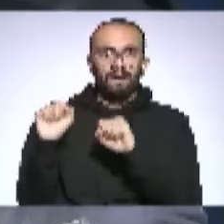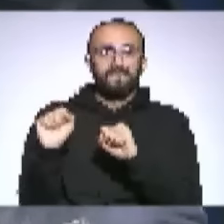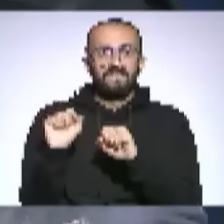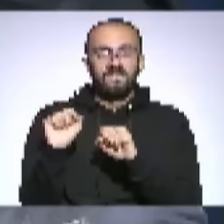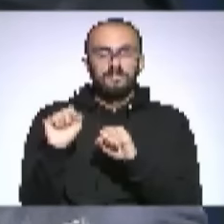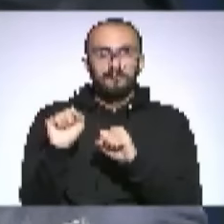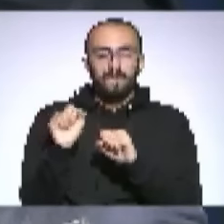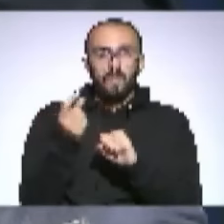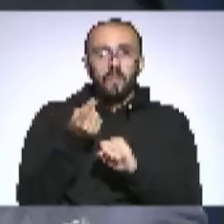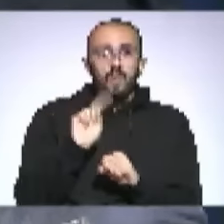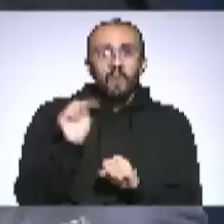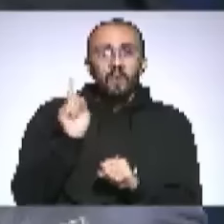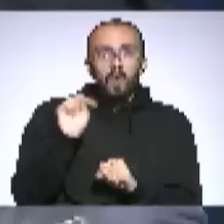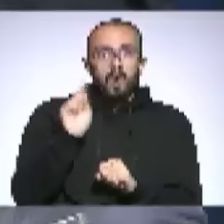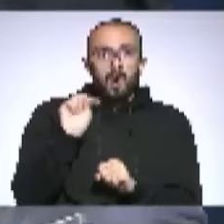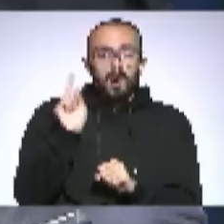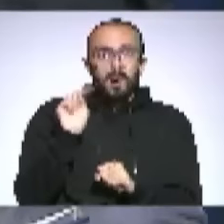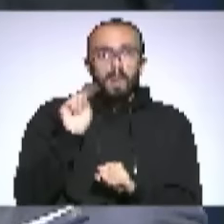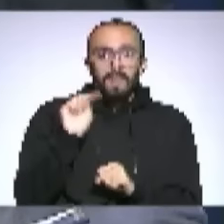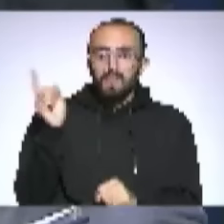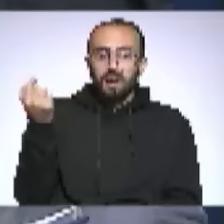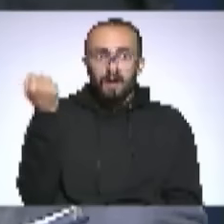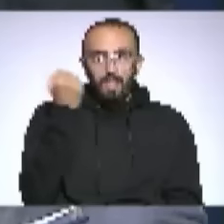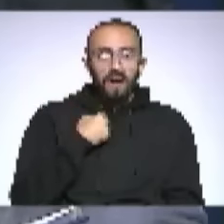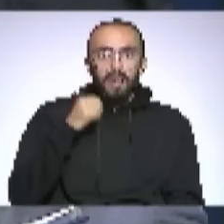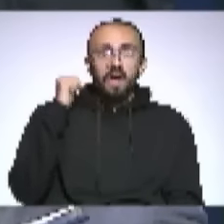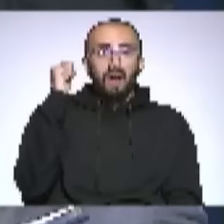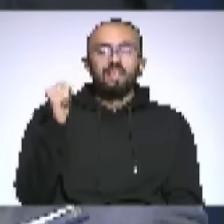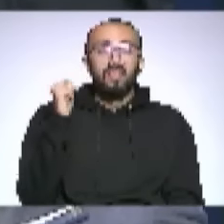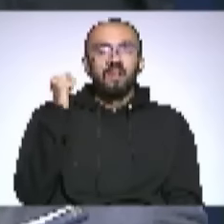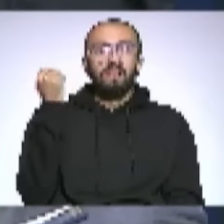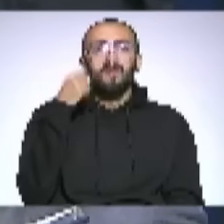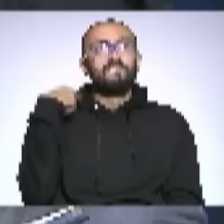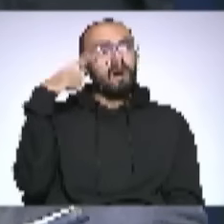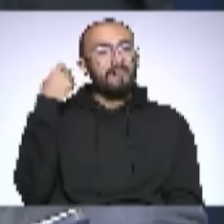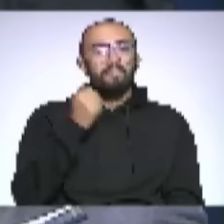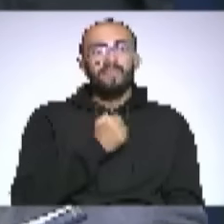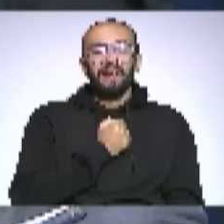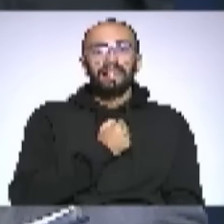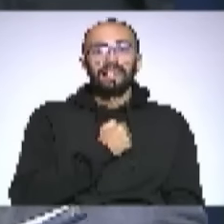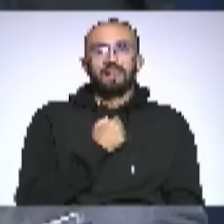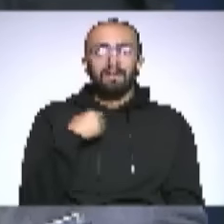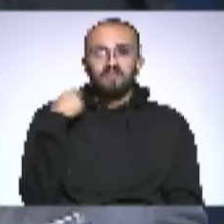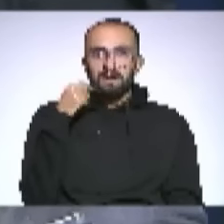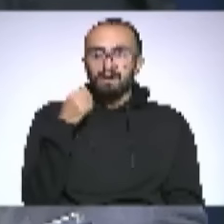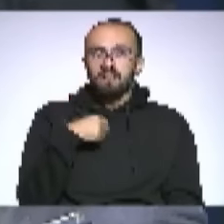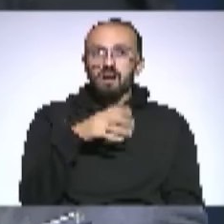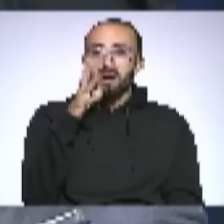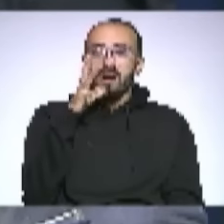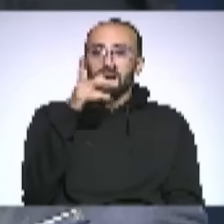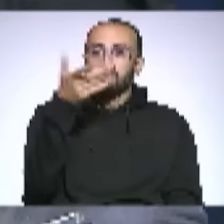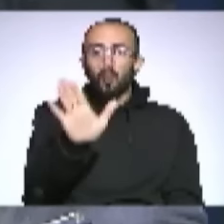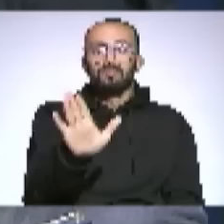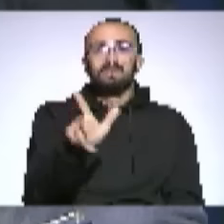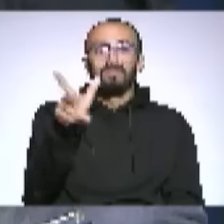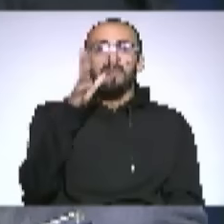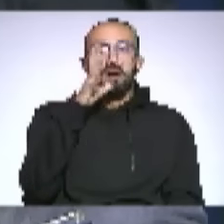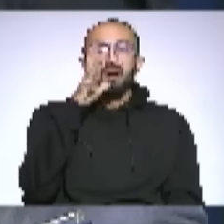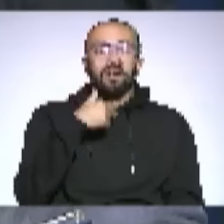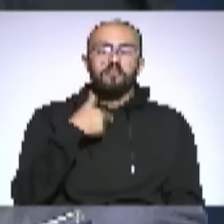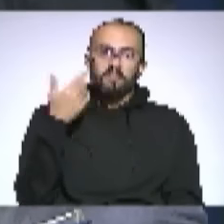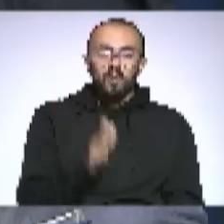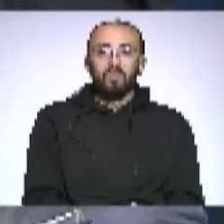يوم كل يوم يا سيدنا هي بتقتلني وانا كل يوم ب قلها بالفكر يعني انا كل خمس دقاق بتمنى لها الموت وهي كل